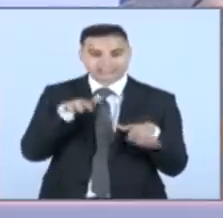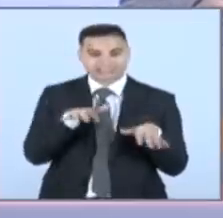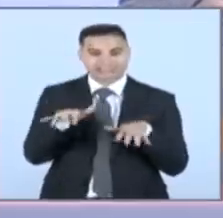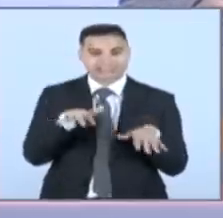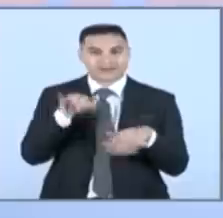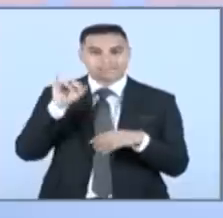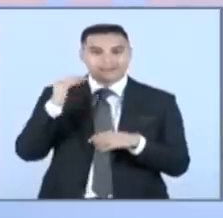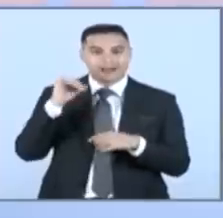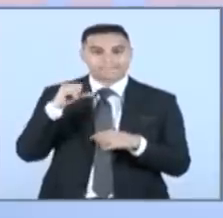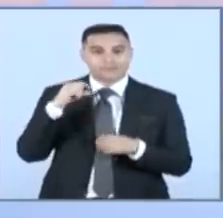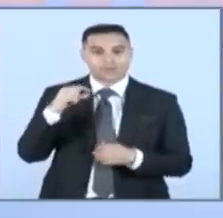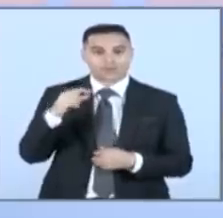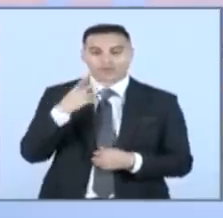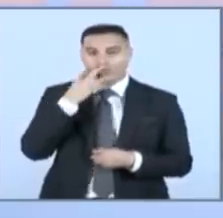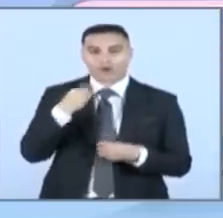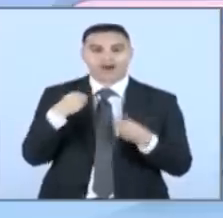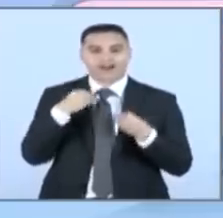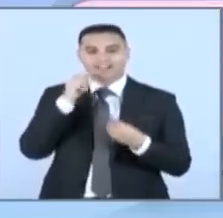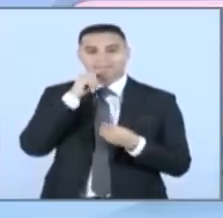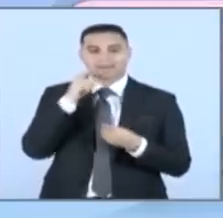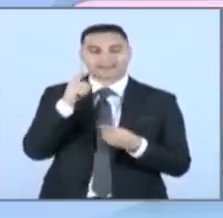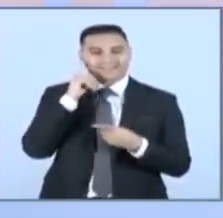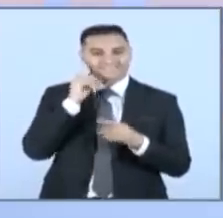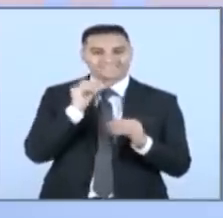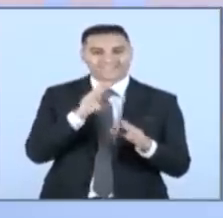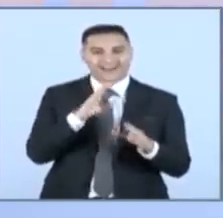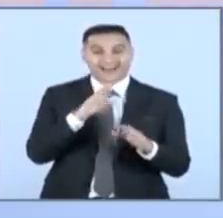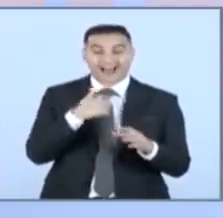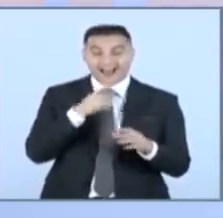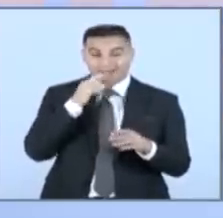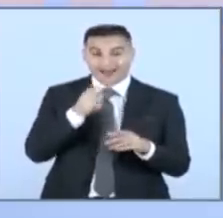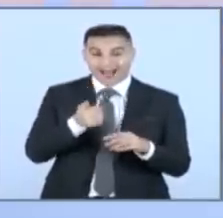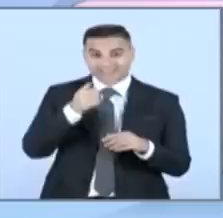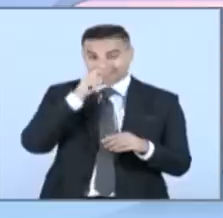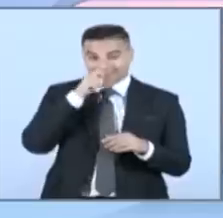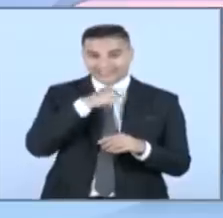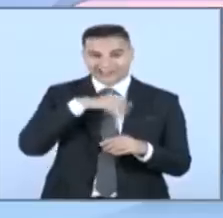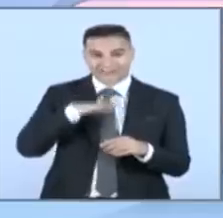على كده. عندها روح رياضيه. انا لو منك بقى ادوس على البازر.